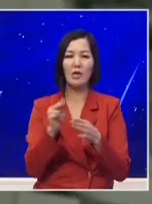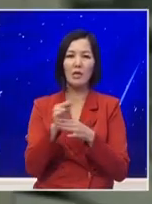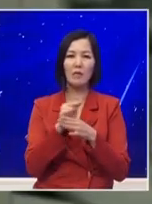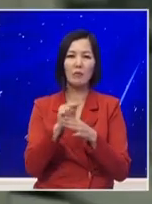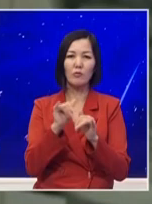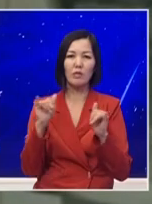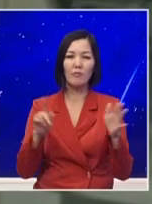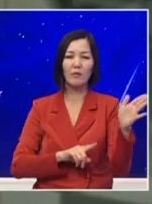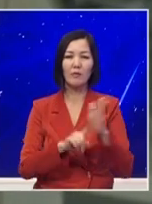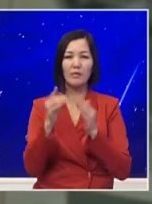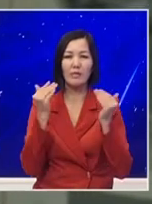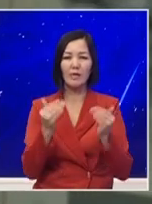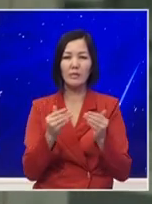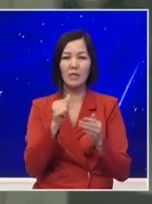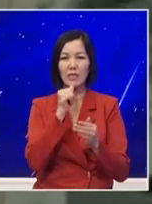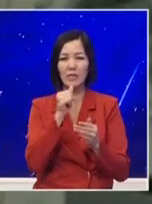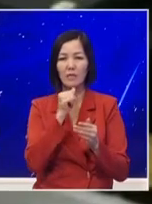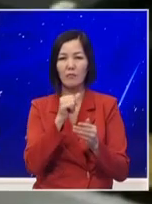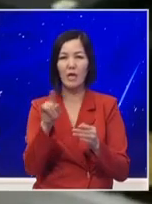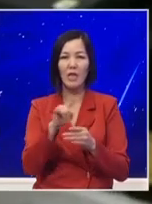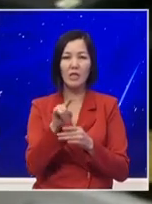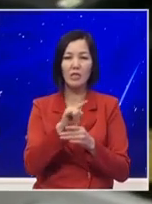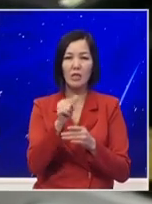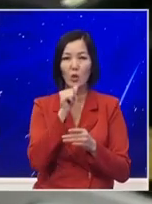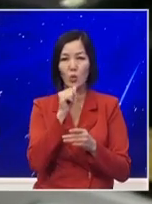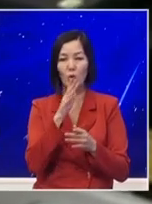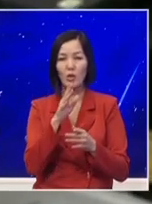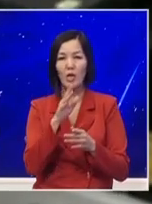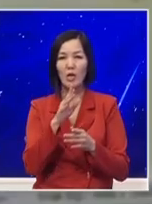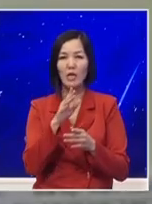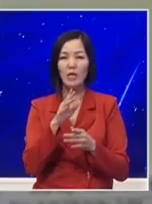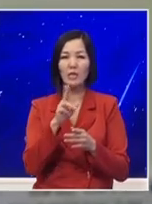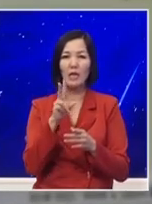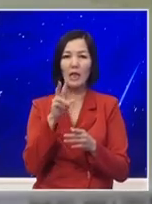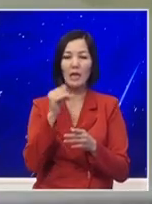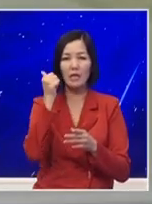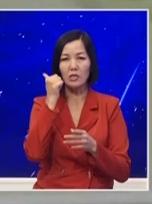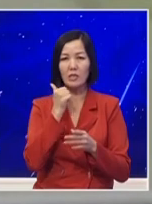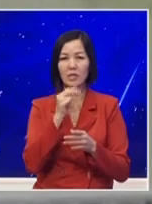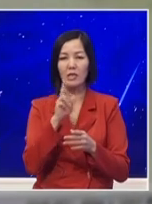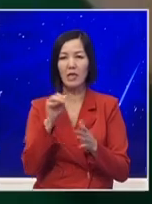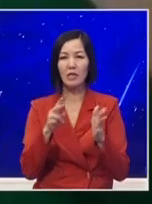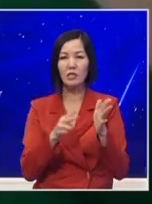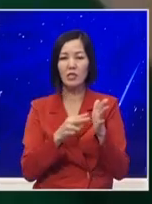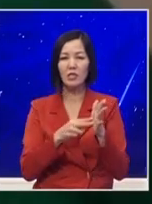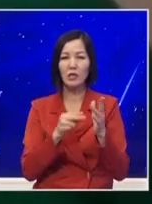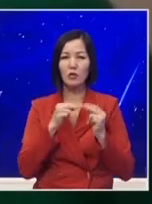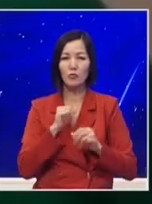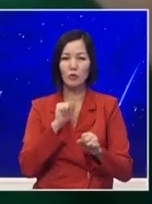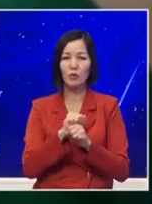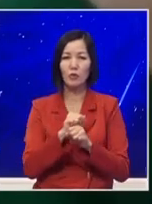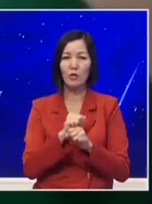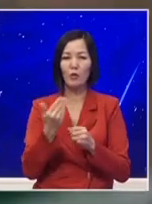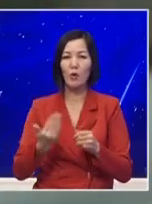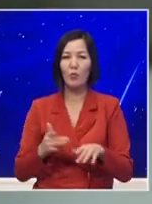дамыта бастады. Әзірге іс тәжірибе тышқандарға жасалды. Мамандар жасушаны қартайтатын КАТ-7 деген геннің жұмысын тоқтатып,